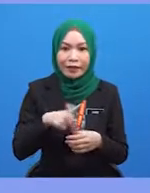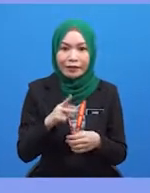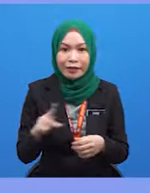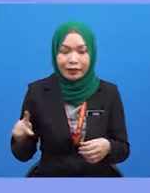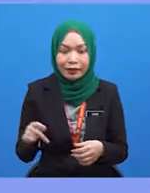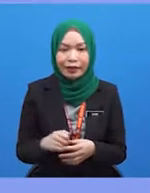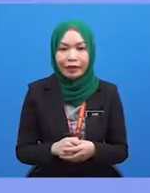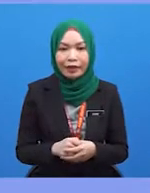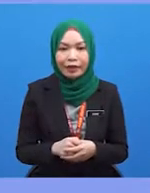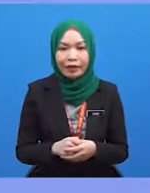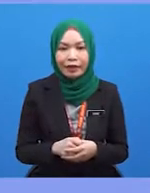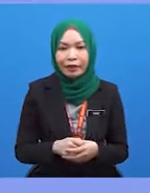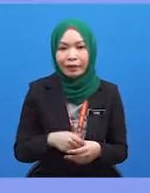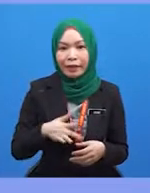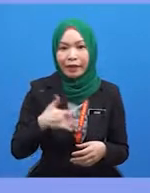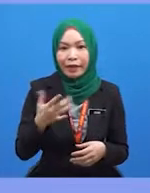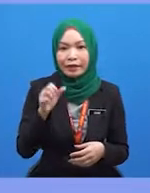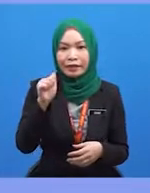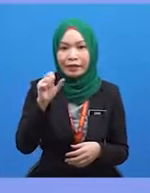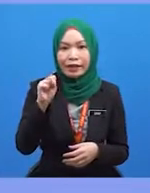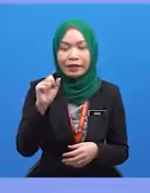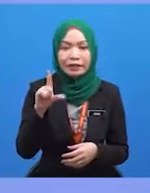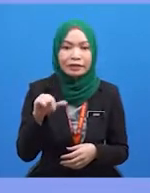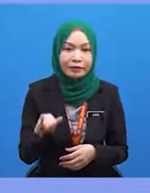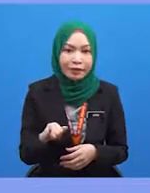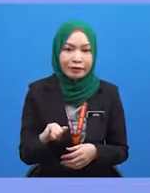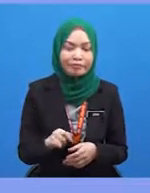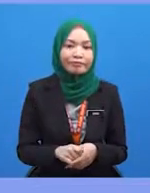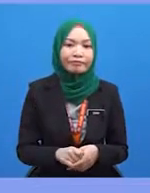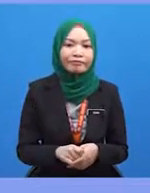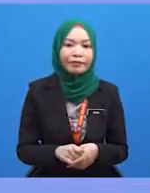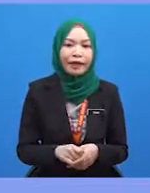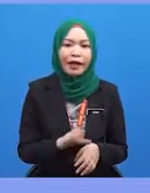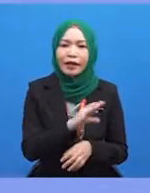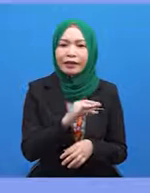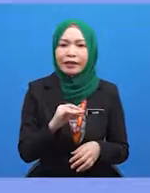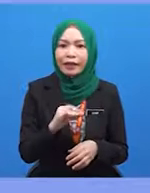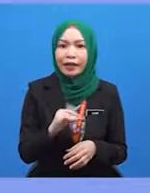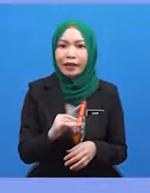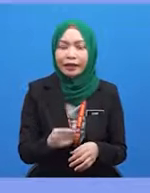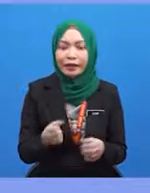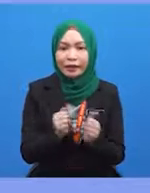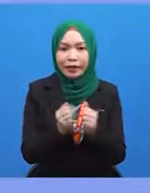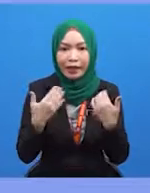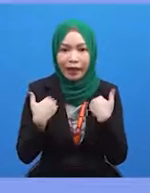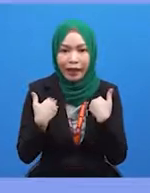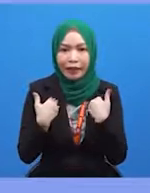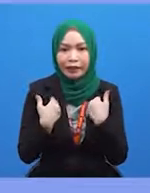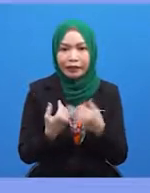Atas idea dan maklum balas pengguna, perisa keripik telah diperbagaikan dengan